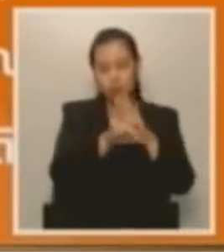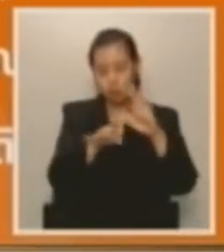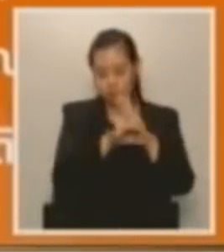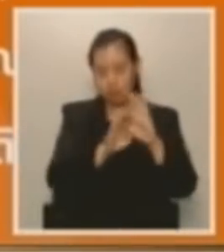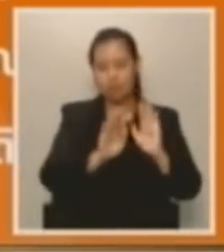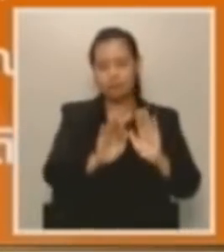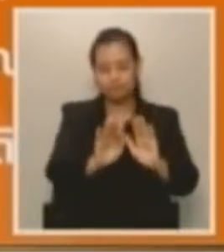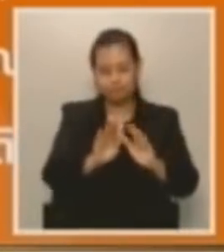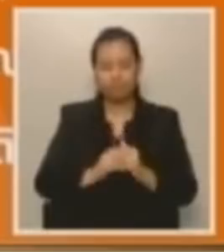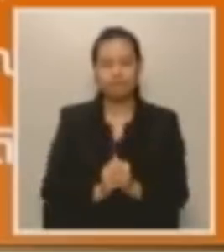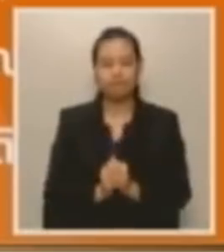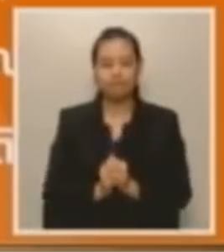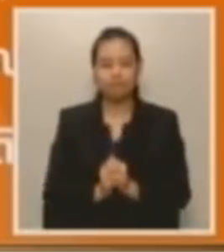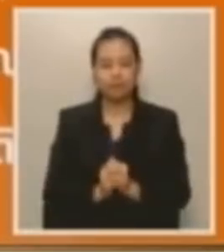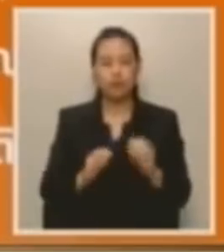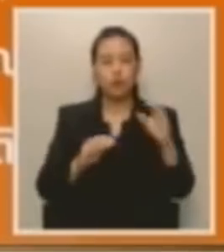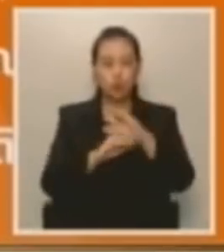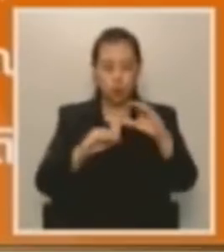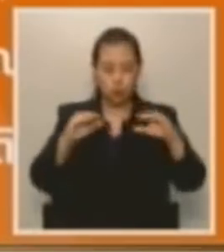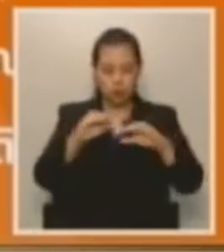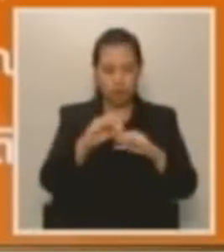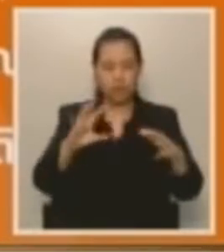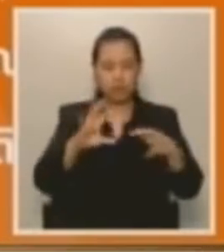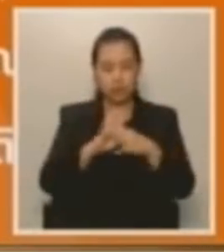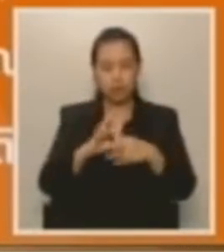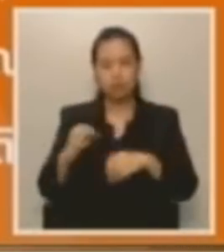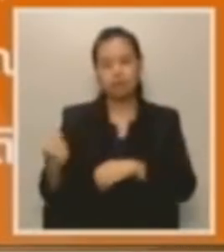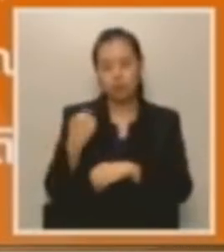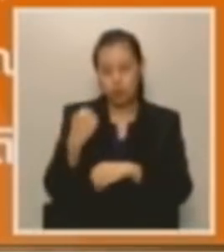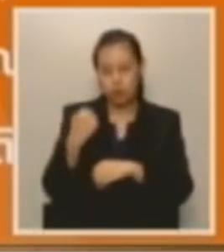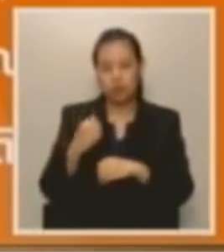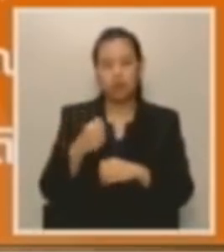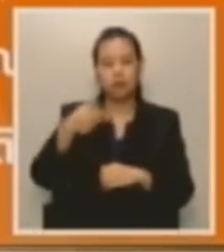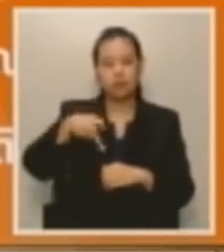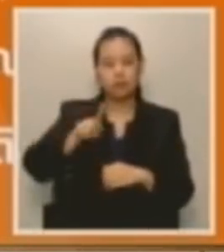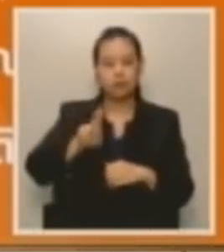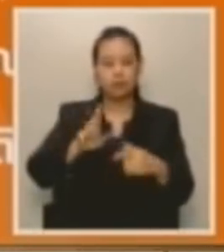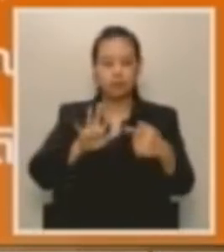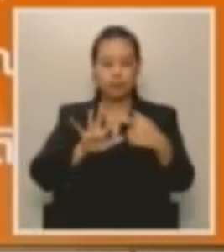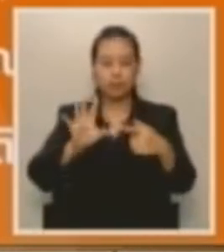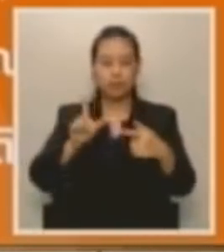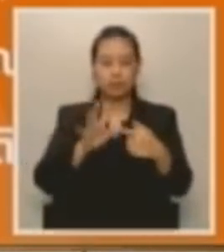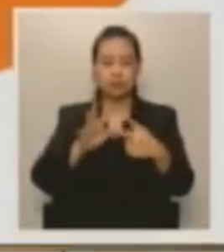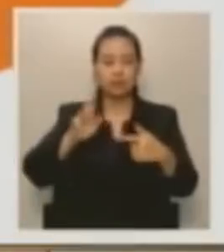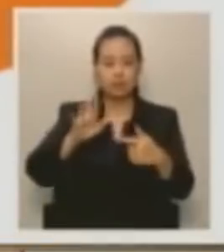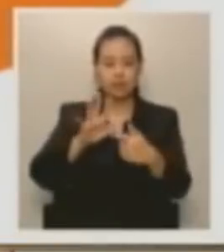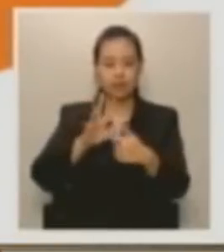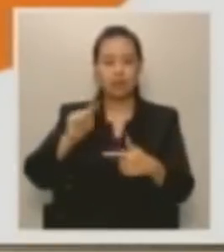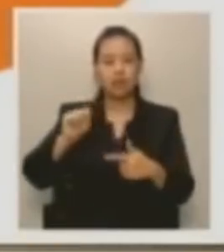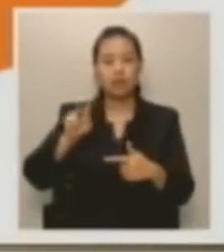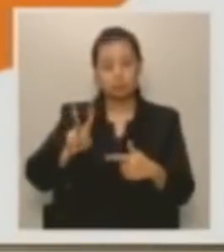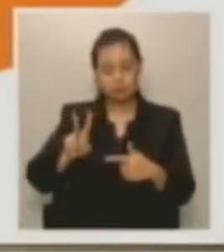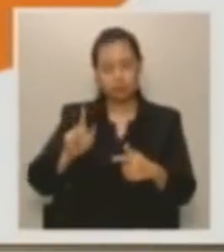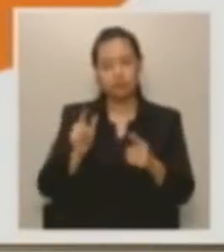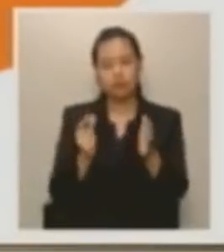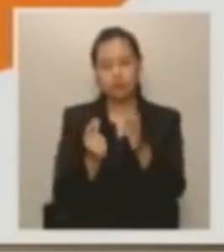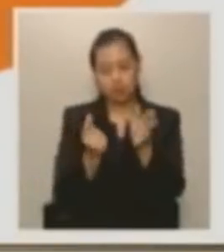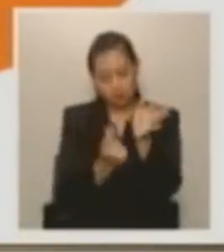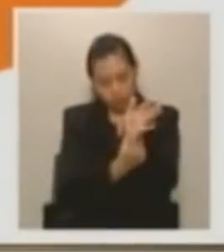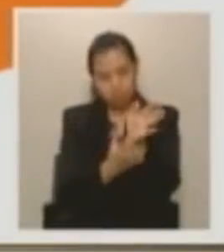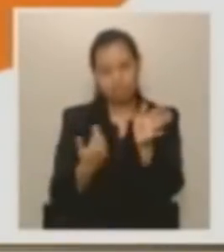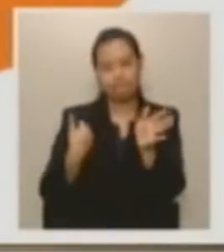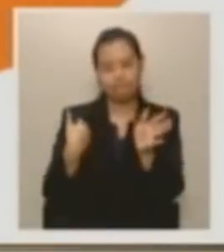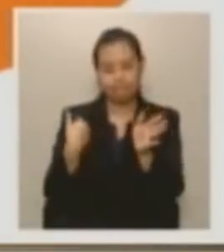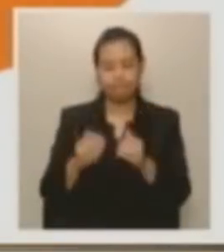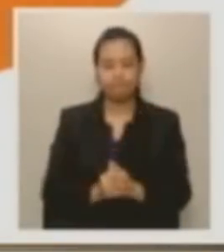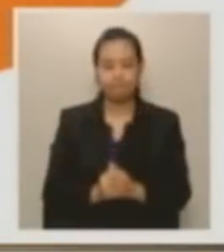ะมีโครงการที่มีคำว่าความมั่นคงและประชารัฐอยู่หลายโครงการทีเดียวค่ะสไลด์ถัดไปค่ะนอกจากนี้อีก